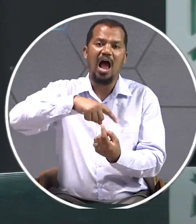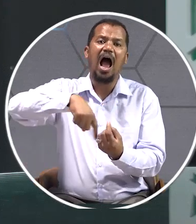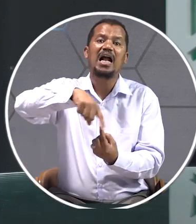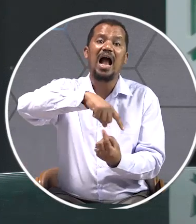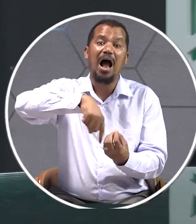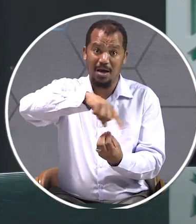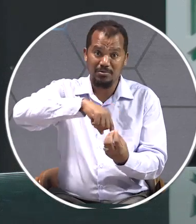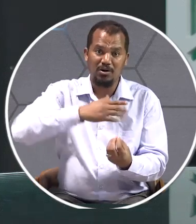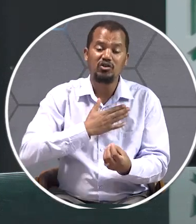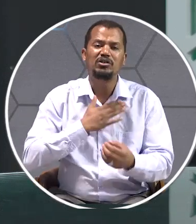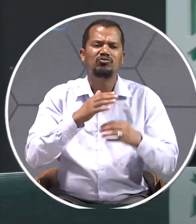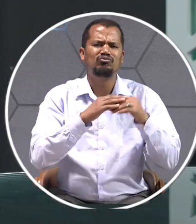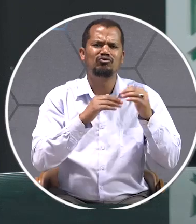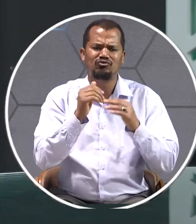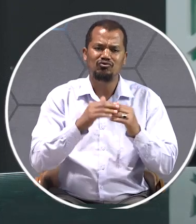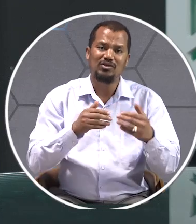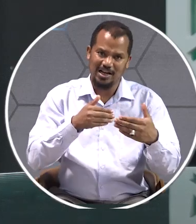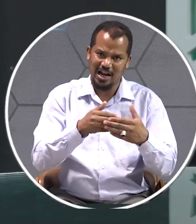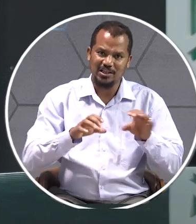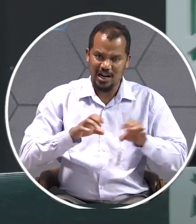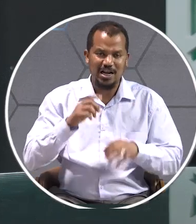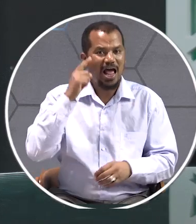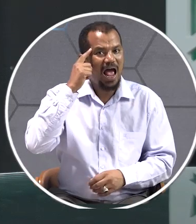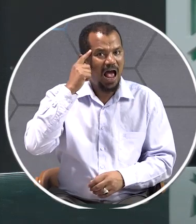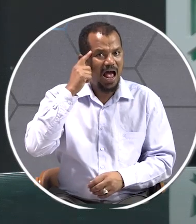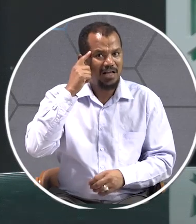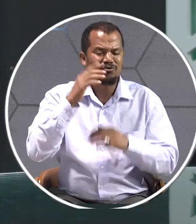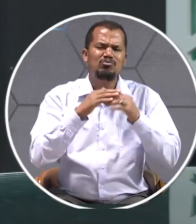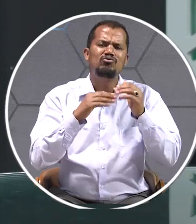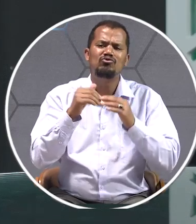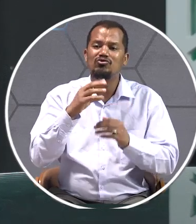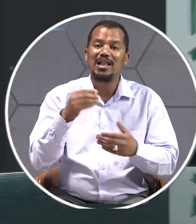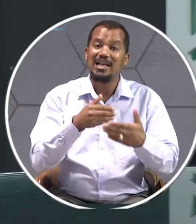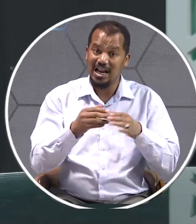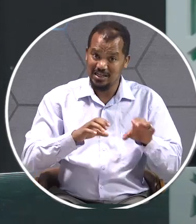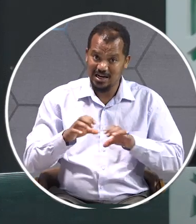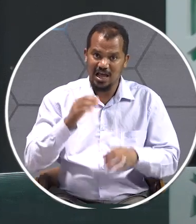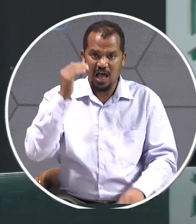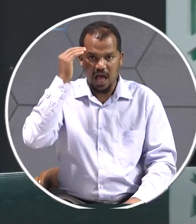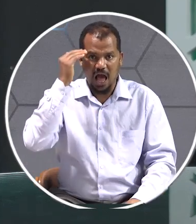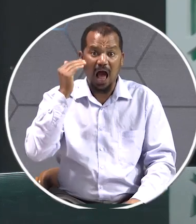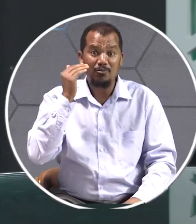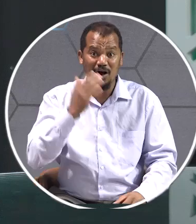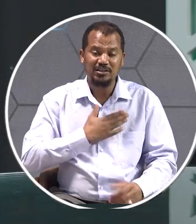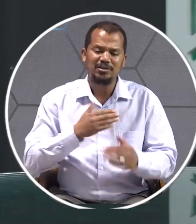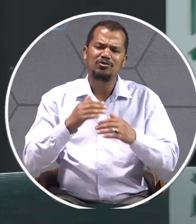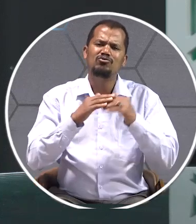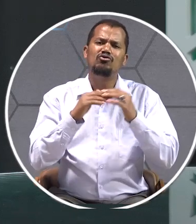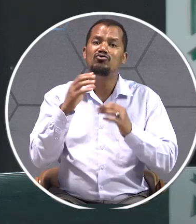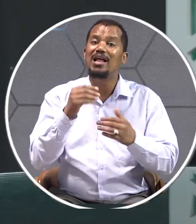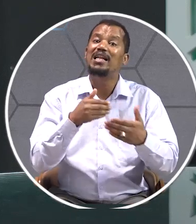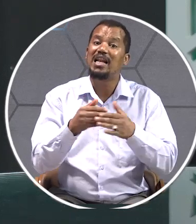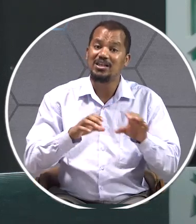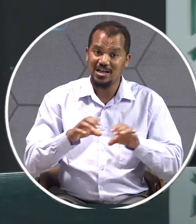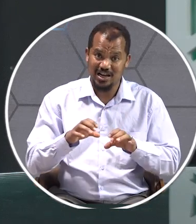አሉና አካባቢዎቻችንን ምቹና ተደራሽ እናድርግ። አስተሳሰባችንን ምቹና ተደራሽ እናድርግ። አእምሯችንን